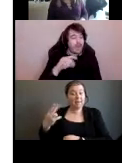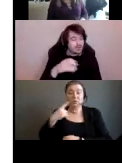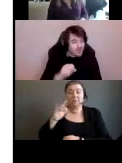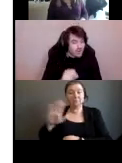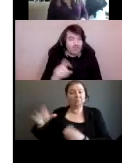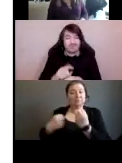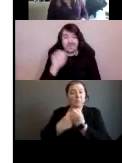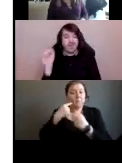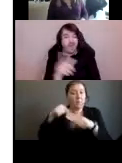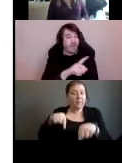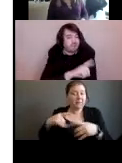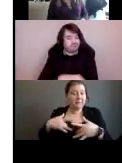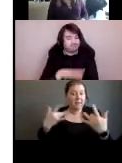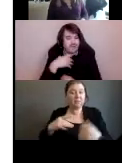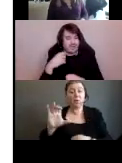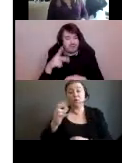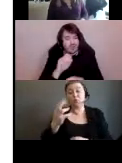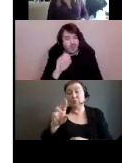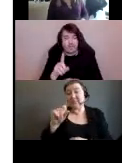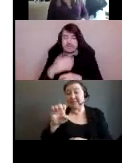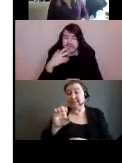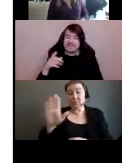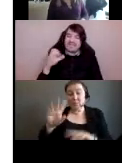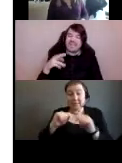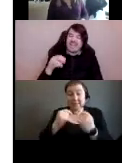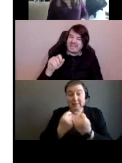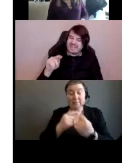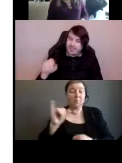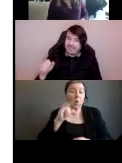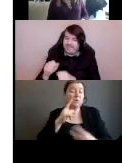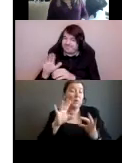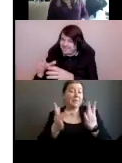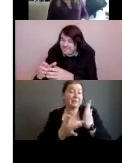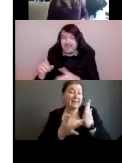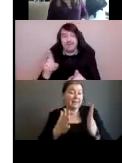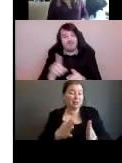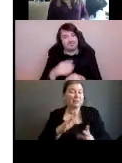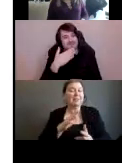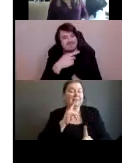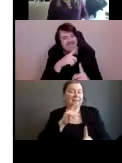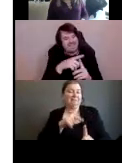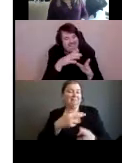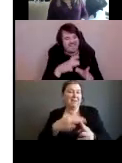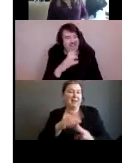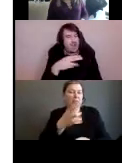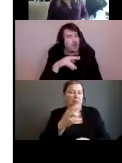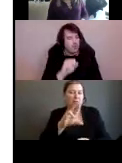Ottawa pour cet événement, ainsi qu'à Christine et son équipe, ainsi qu'à notre technicien Chris qui